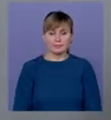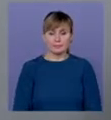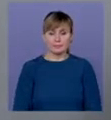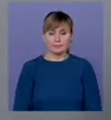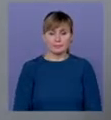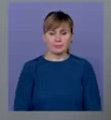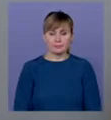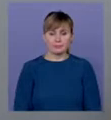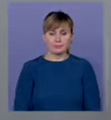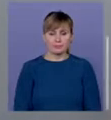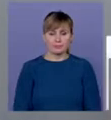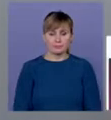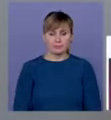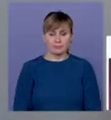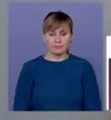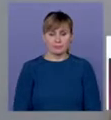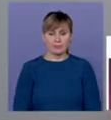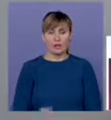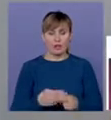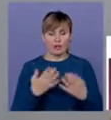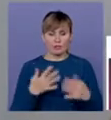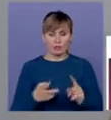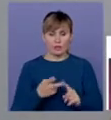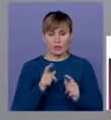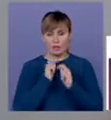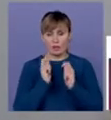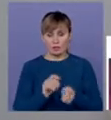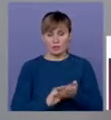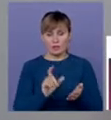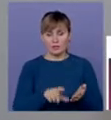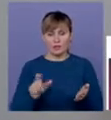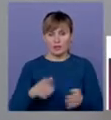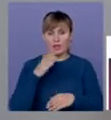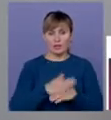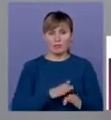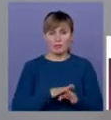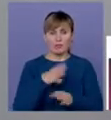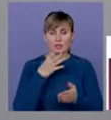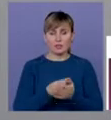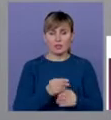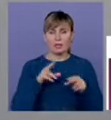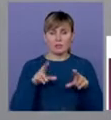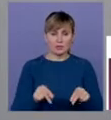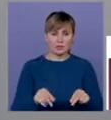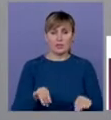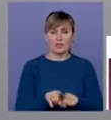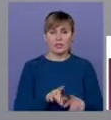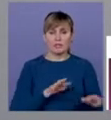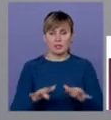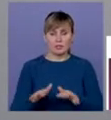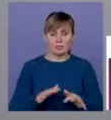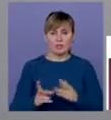полоса это уже второе награждение писателей аким выполняет свои обещания такие мероприятия